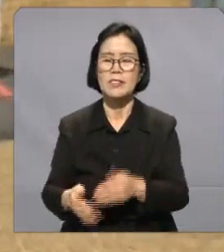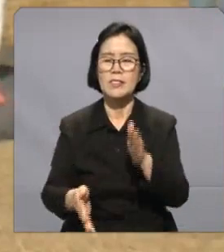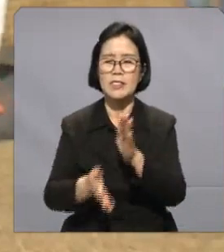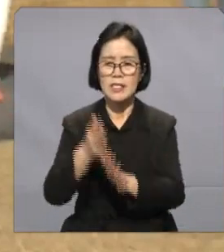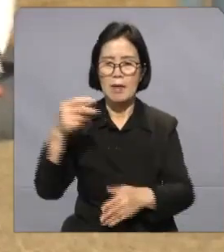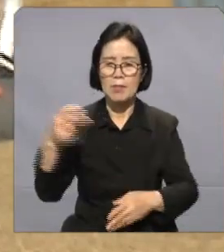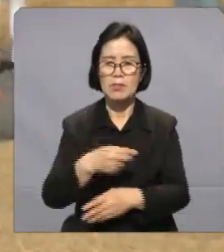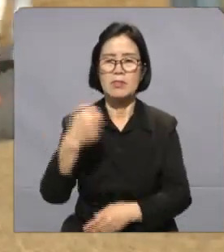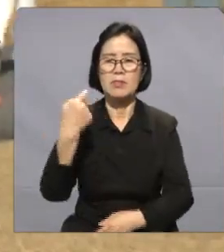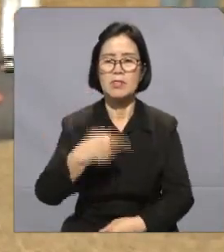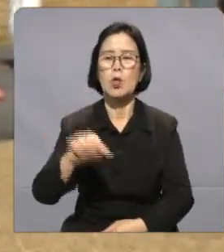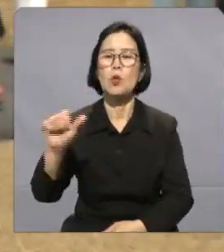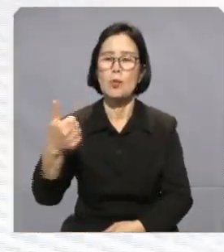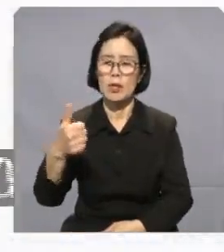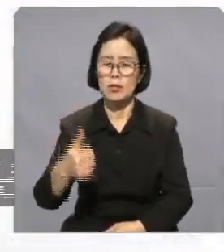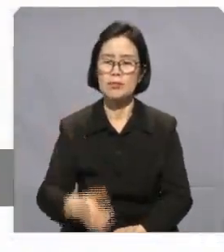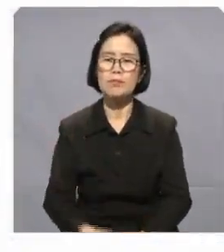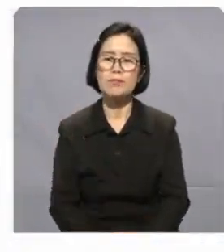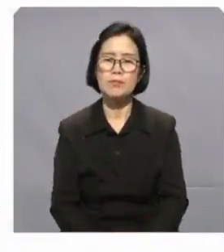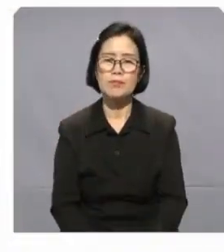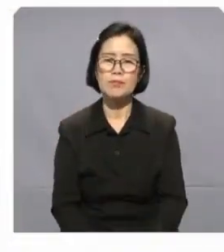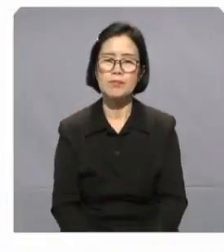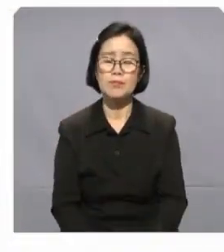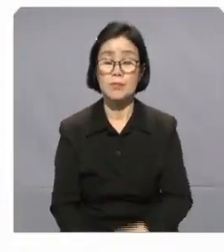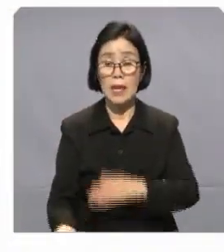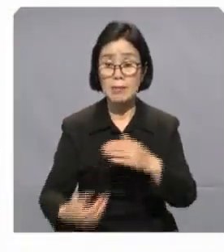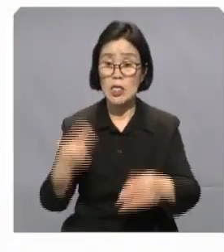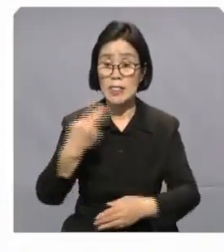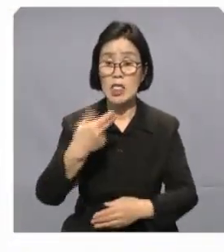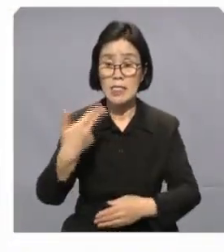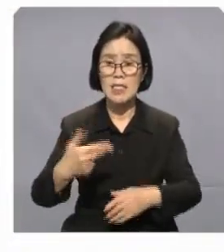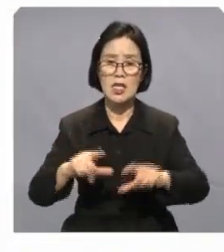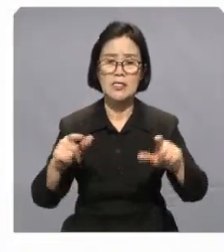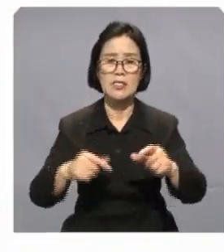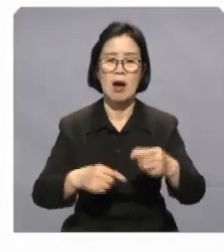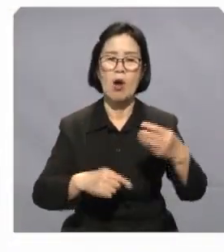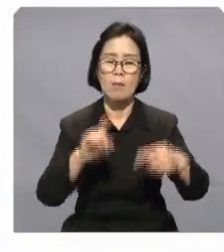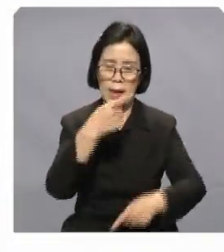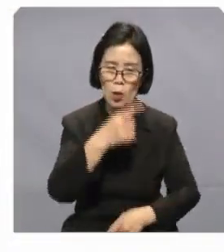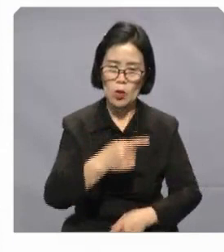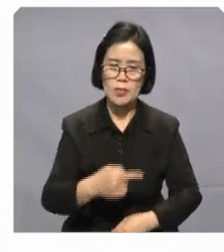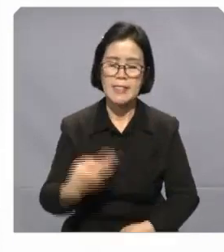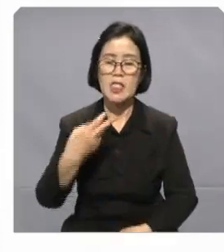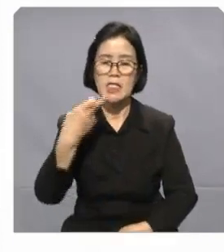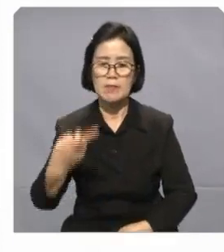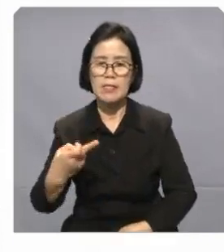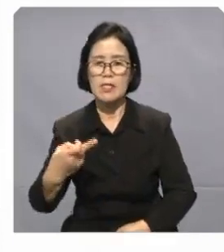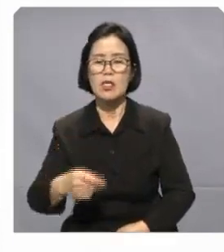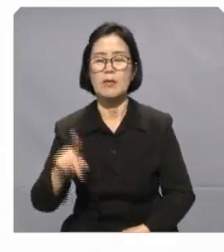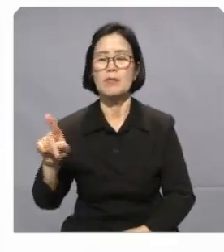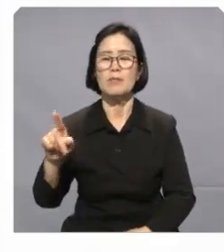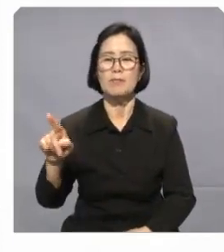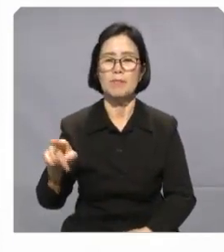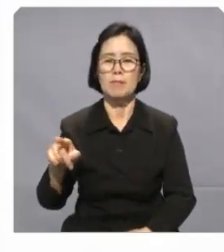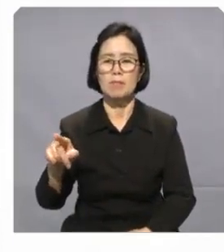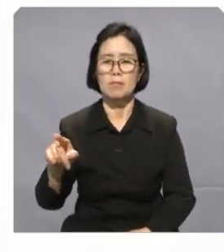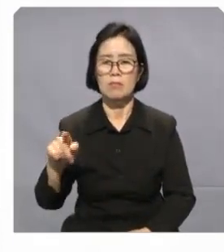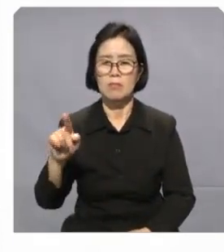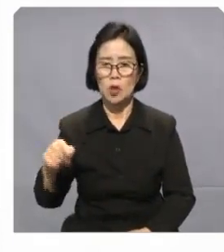시내버스는 1,500원이 됩니다. 앞서 2007년 4월에는 100원, 2012년 2월에는